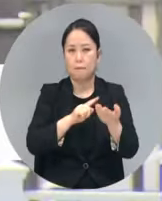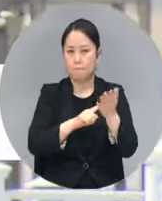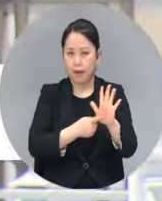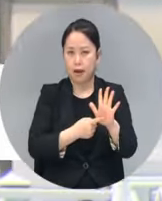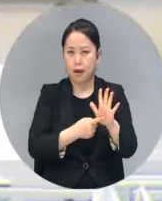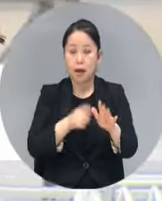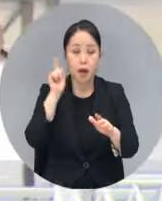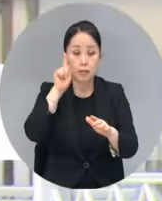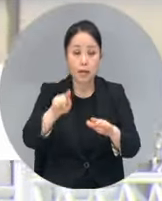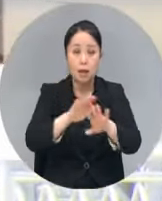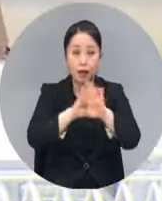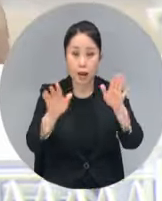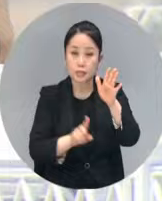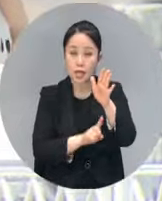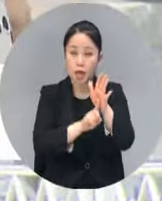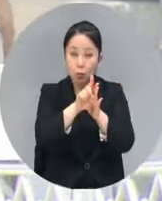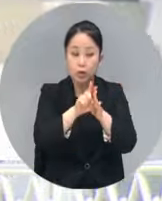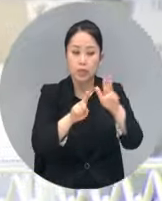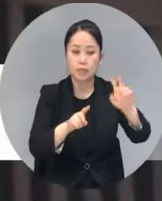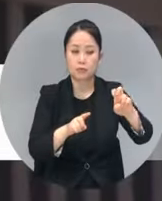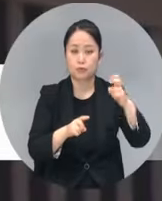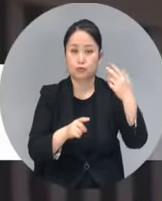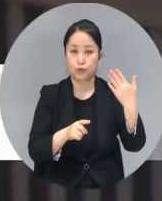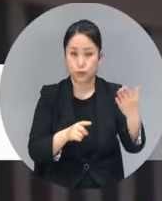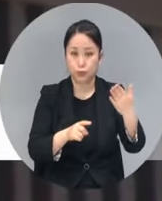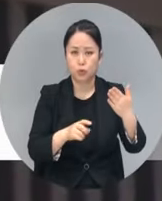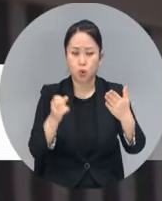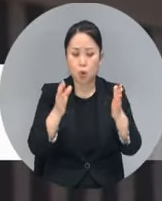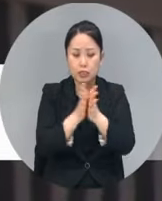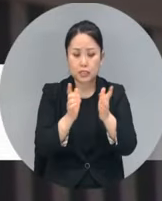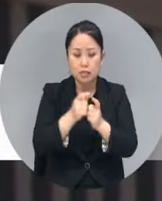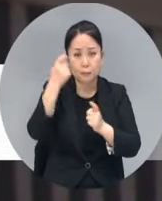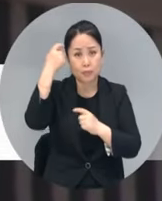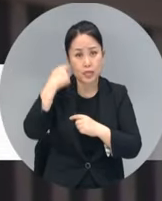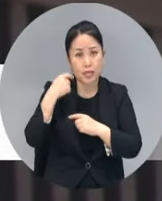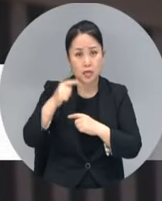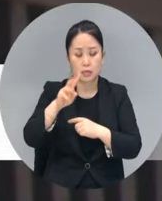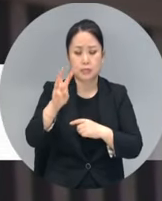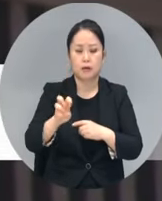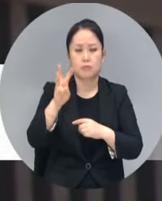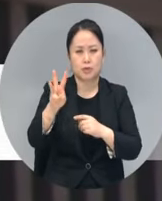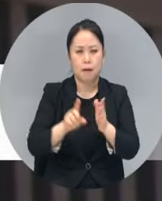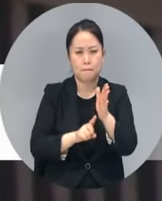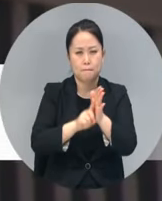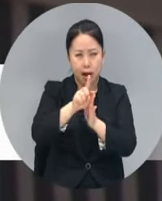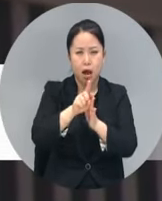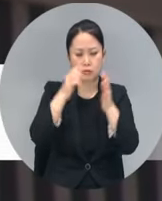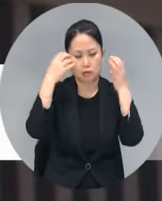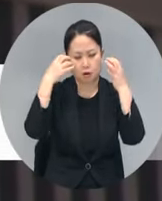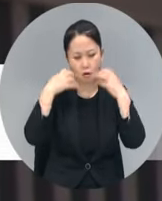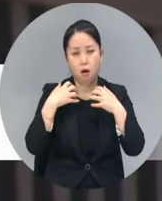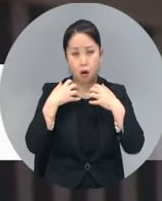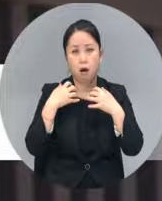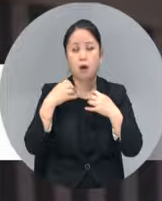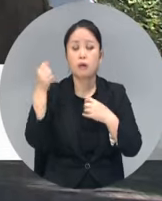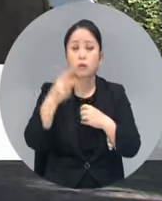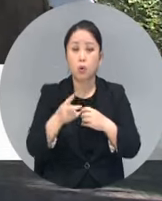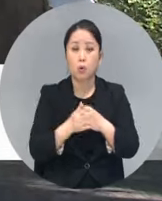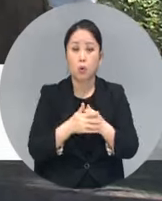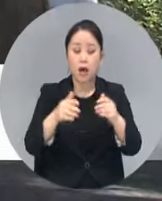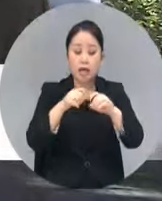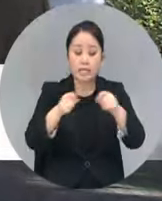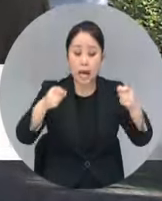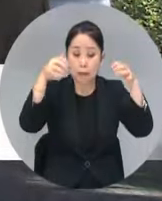한나 최고 기어는 29도 최고 체감 온도는 33도 안팎까지 오르면서 무더운 날씨가 이어지겠고